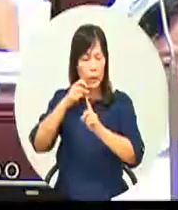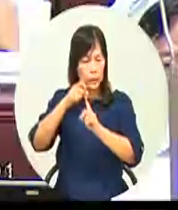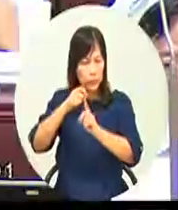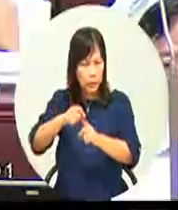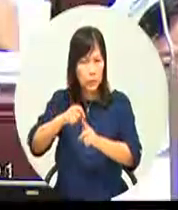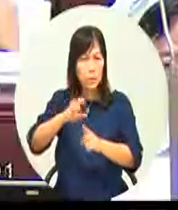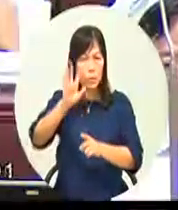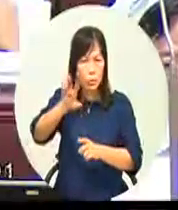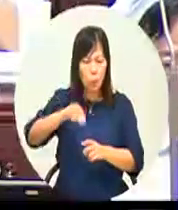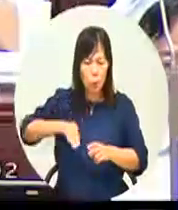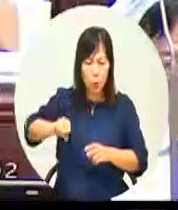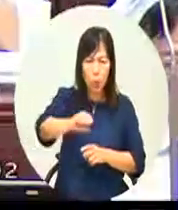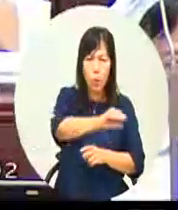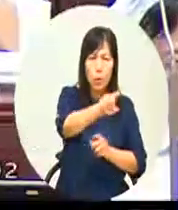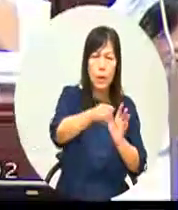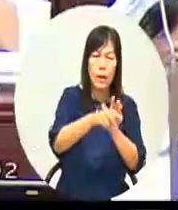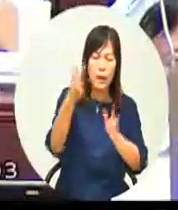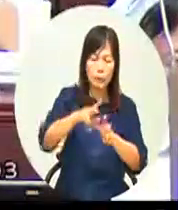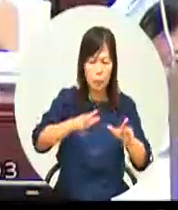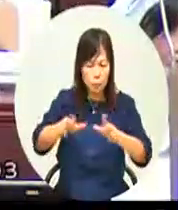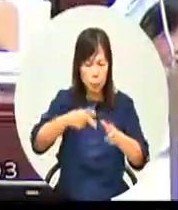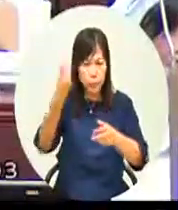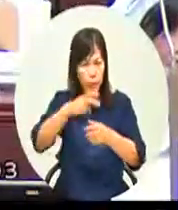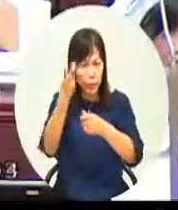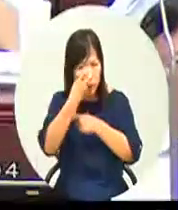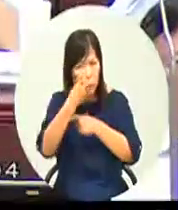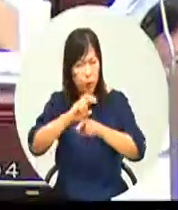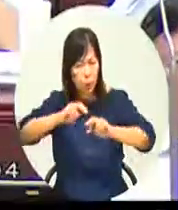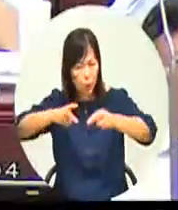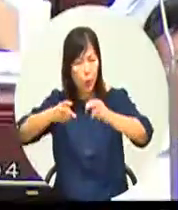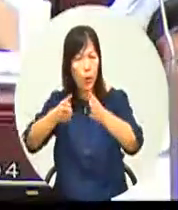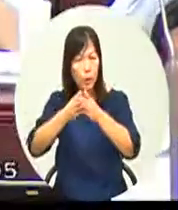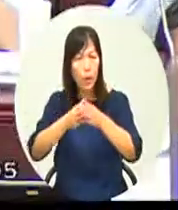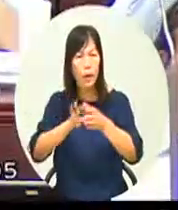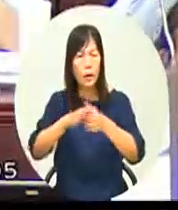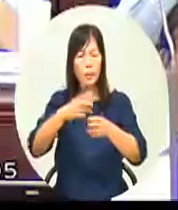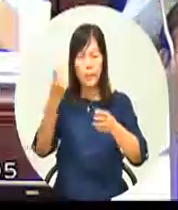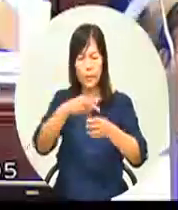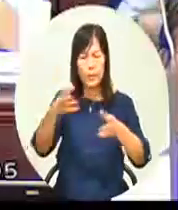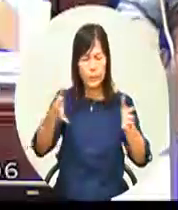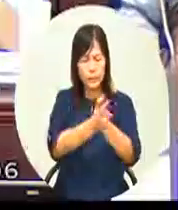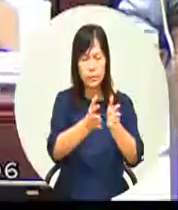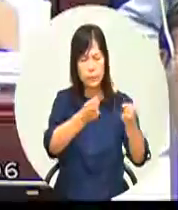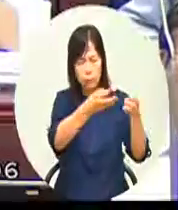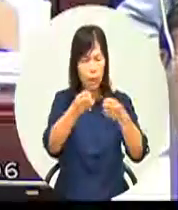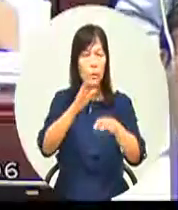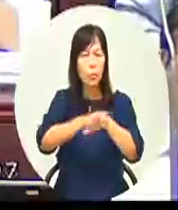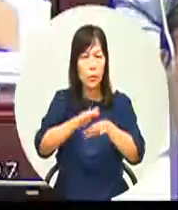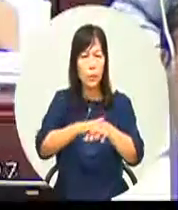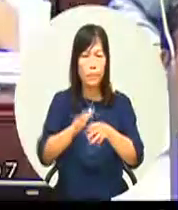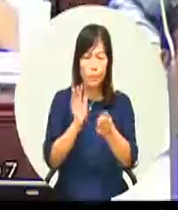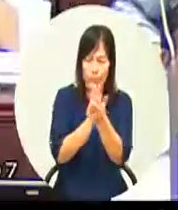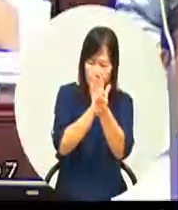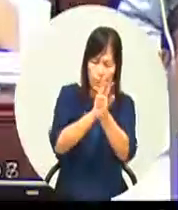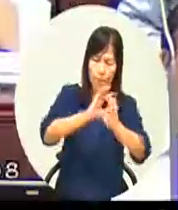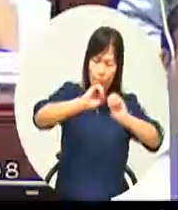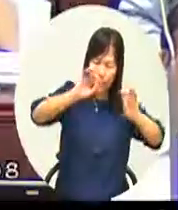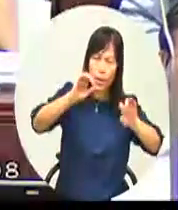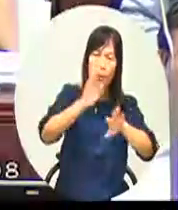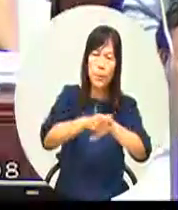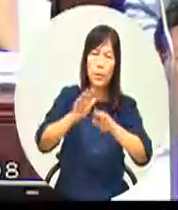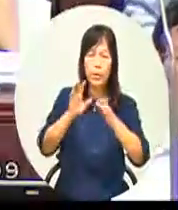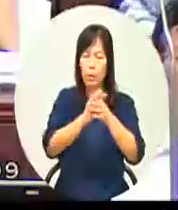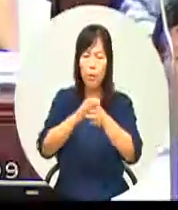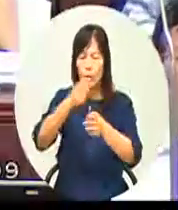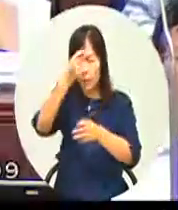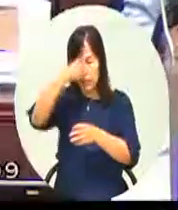景点，有没有需要路线在检讨的部分，我们来跟文化局、跟交通局商量。那我们会大力的去行销相关的凤山